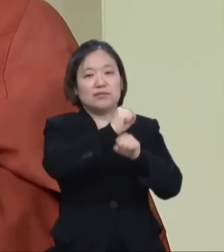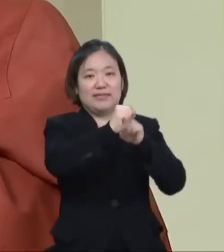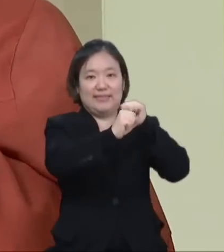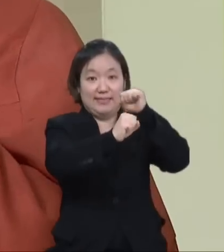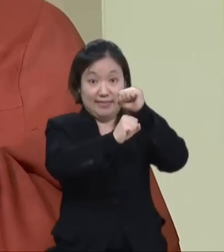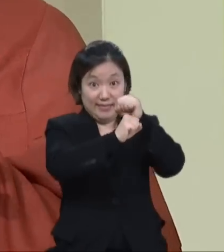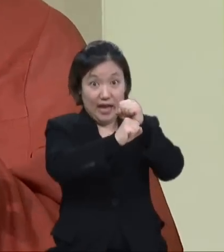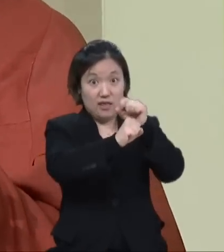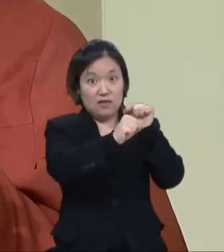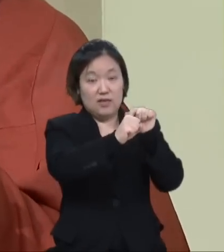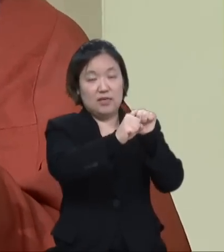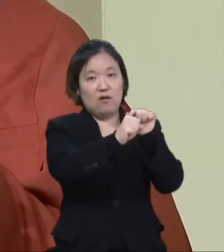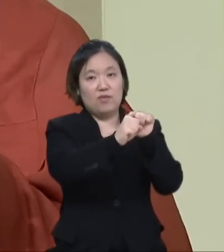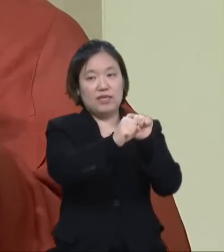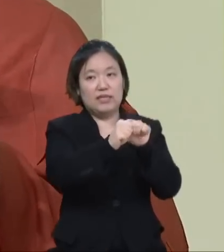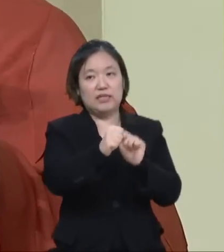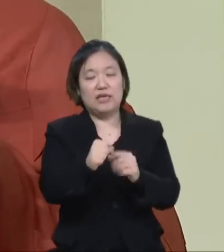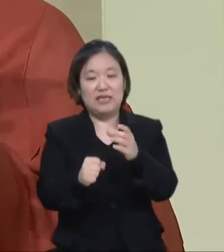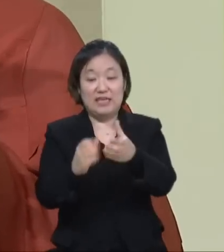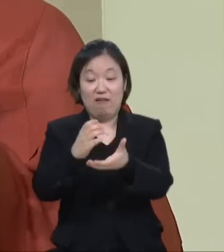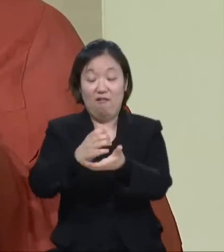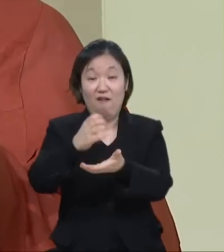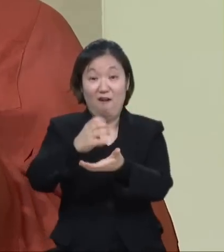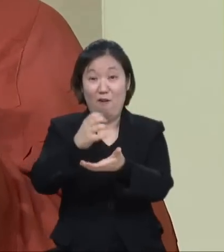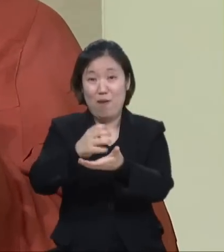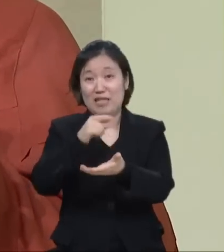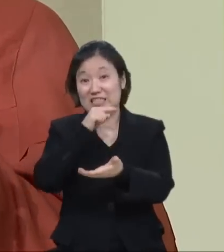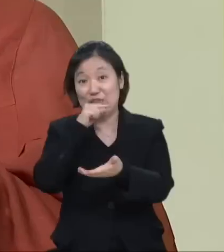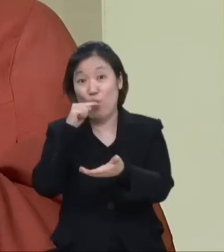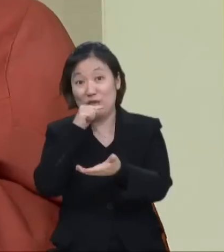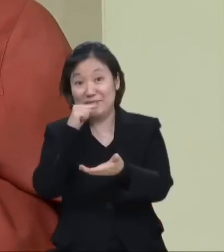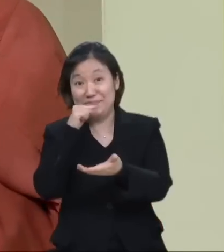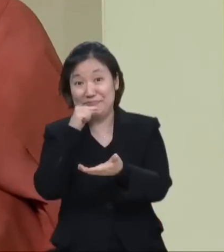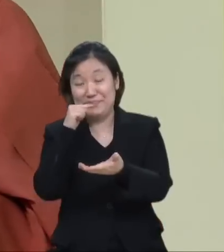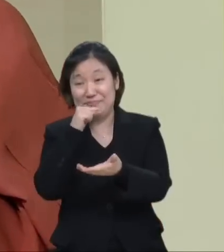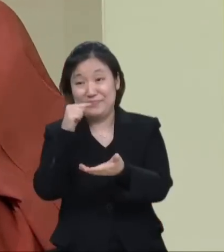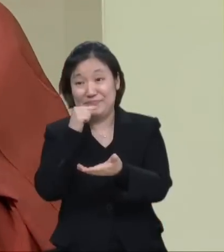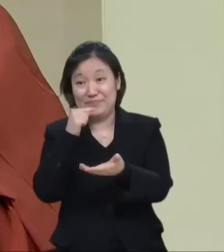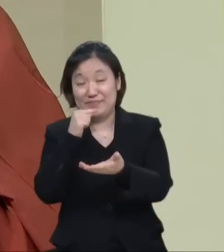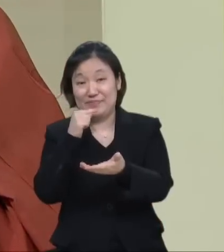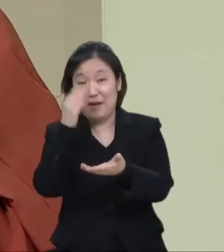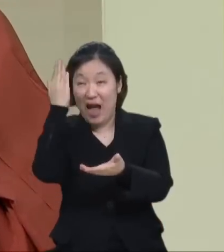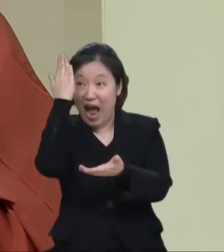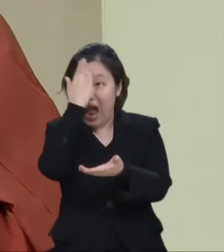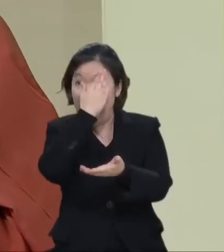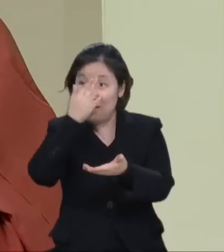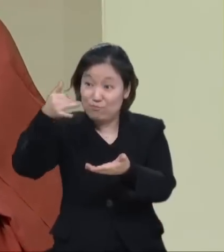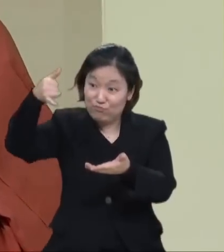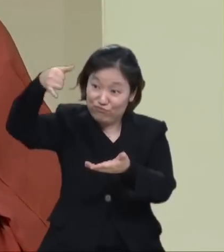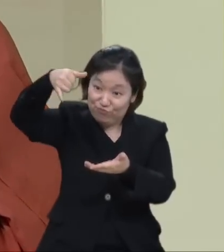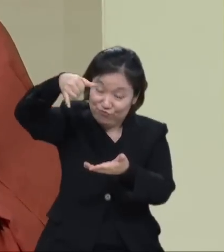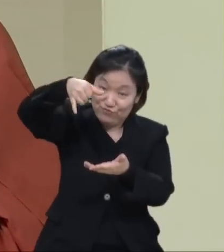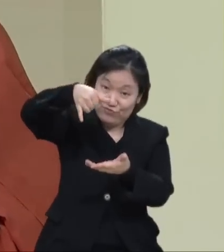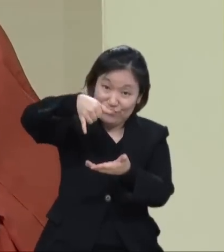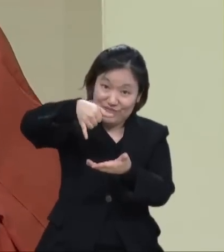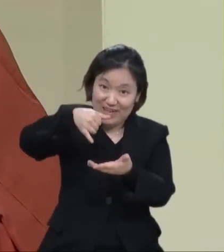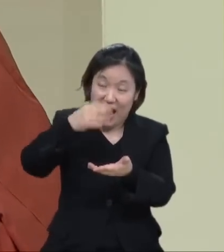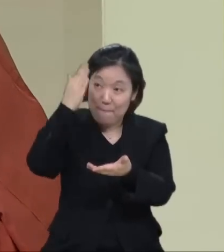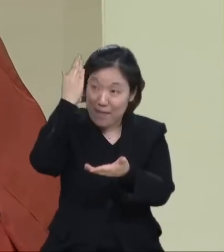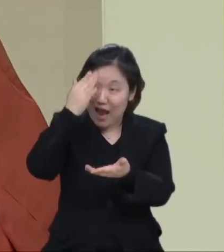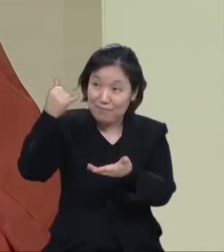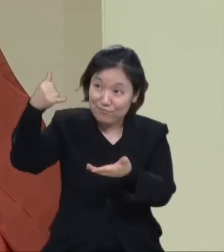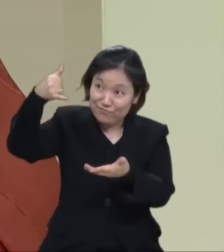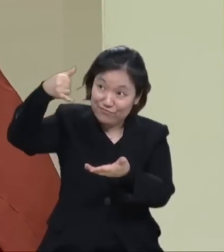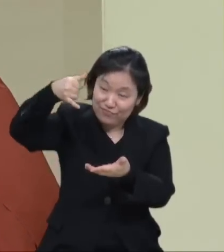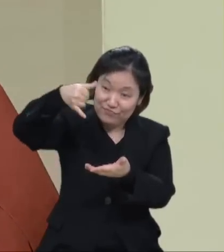것은 컵 안에 들어있는 그 소금에다가 물을 붓는 거 같다 물을